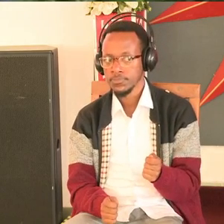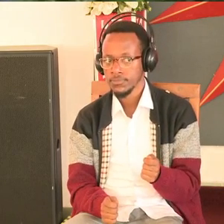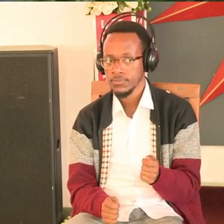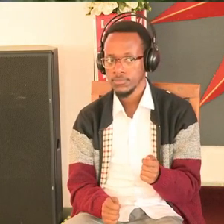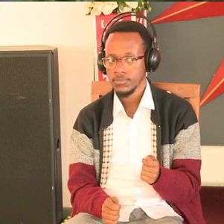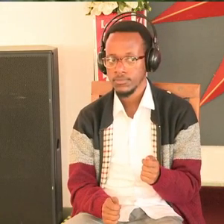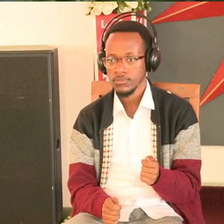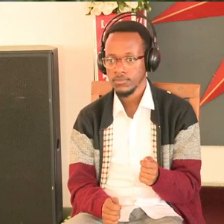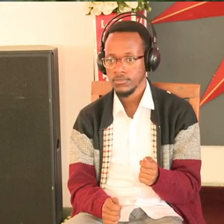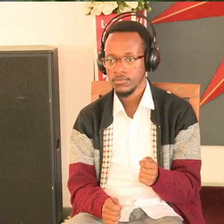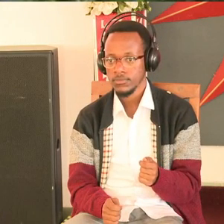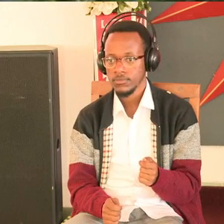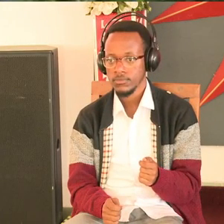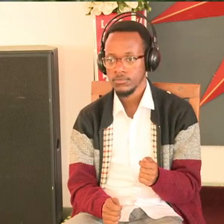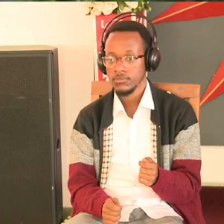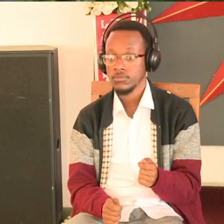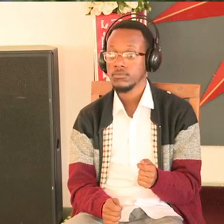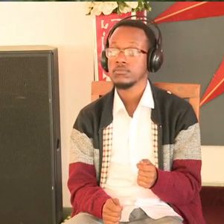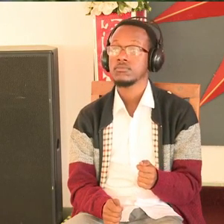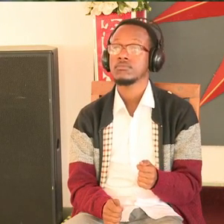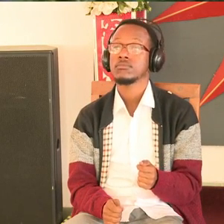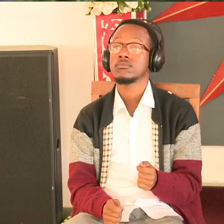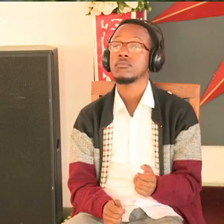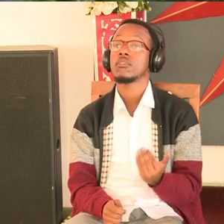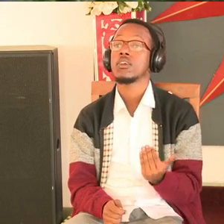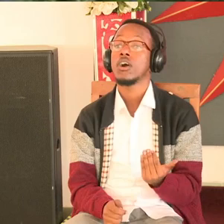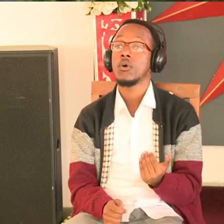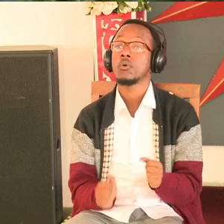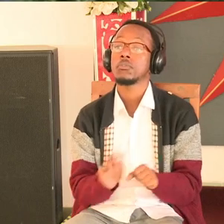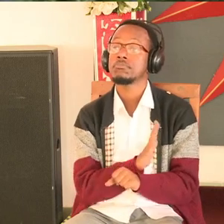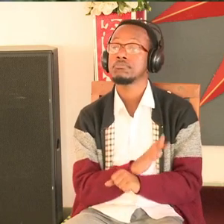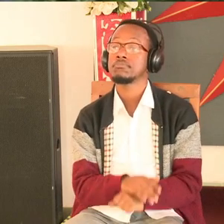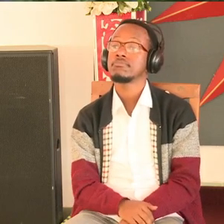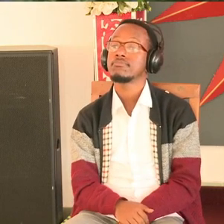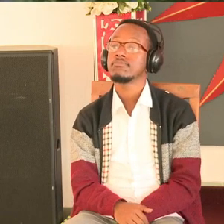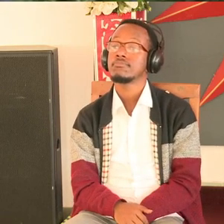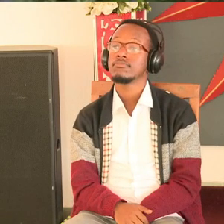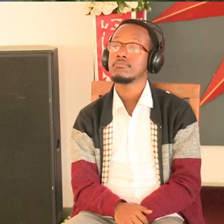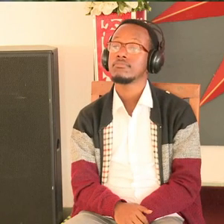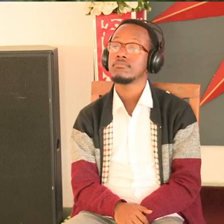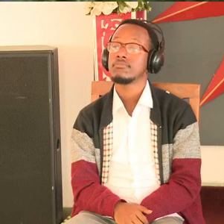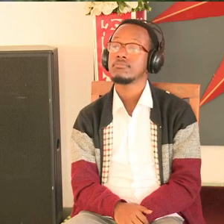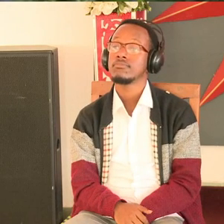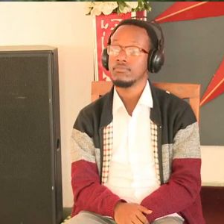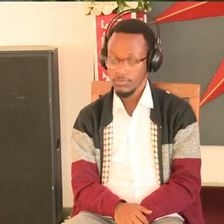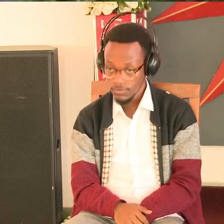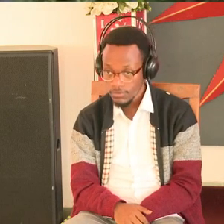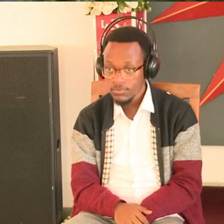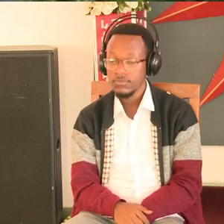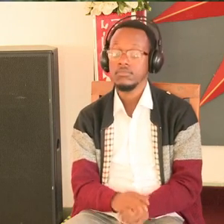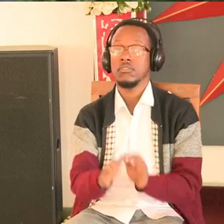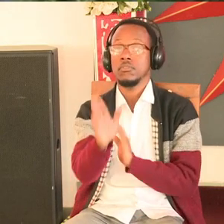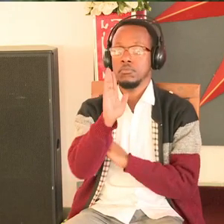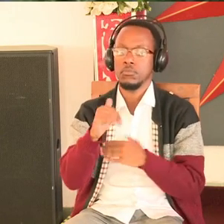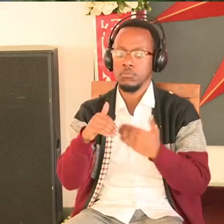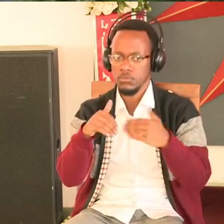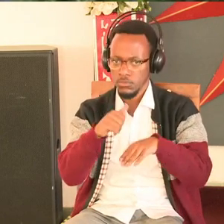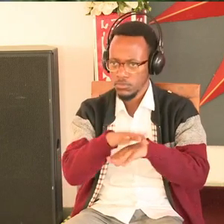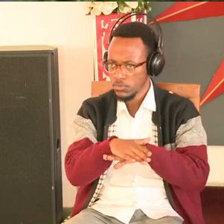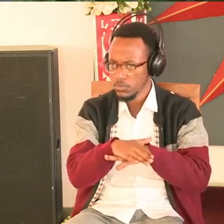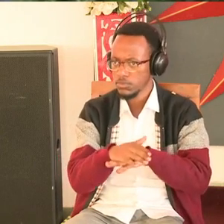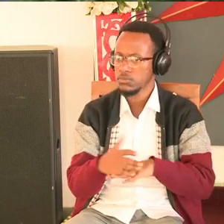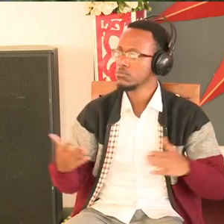Testament ryo mu isezerano rya kera en train de s'accomplir iri naryo riri gusohora. Imana a envoyé